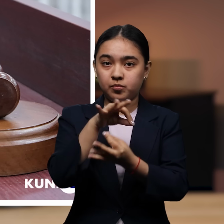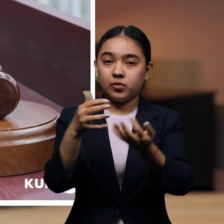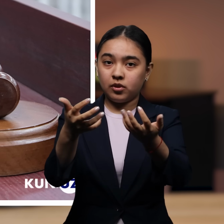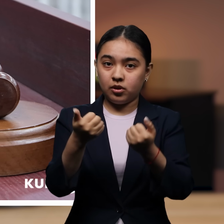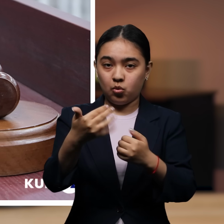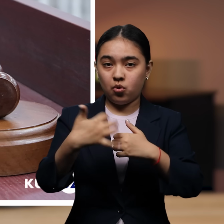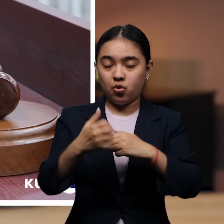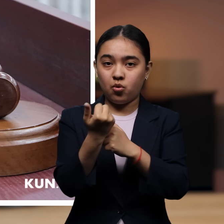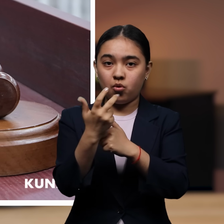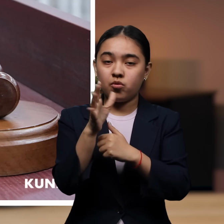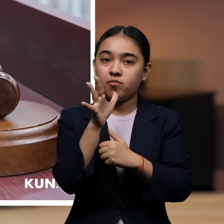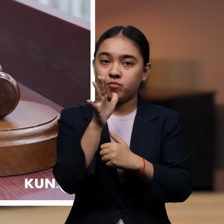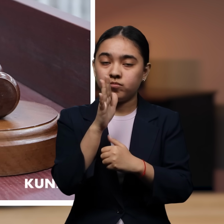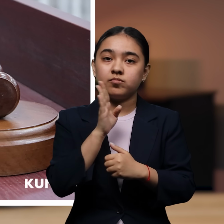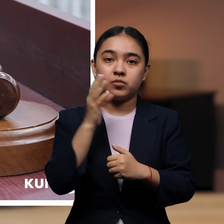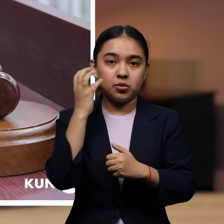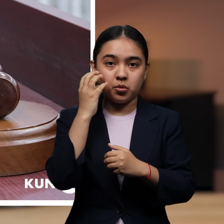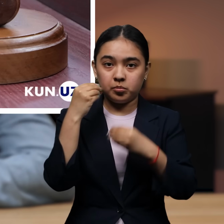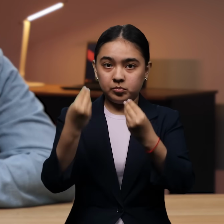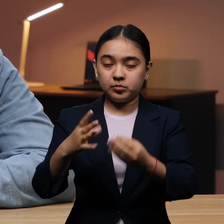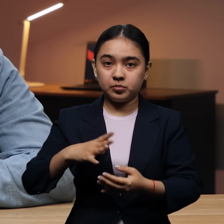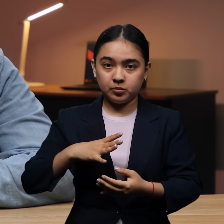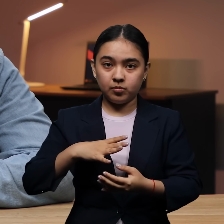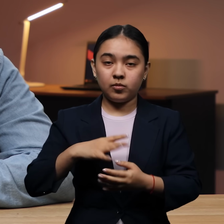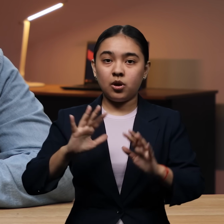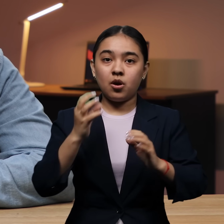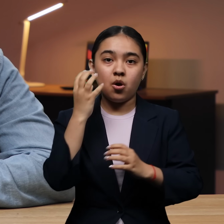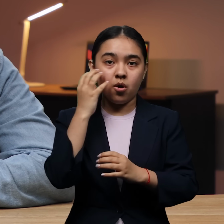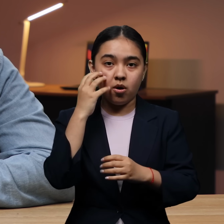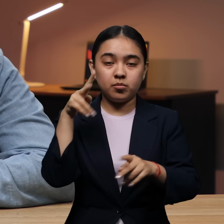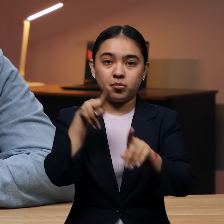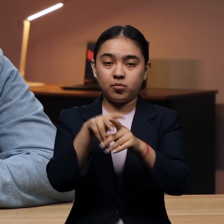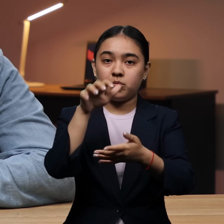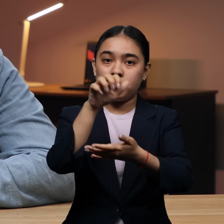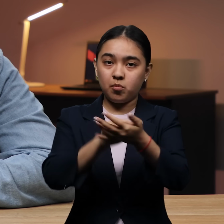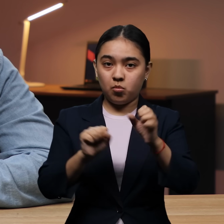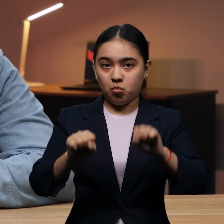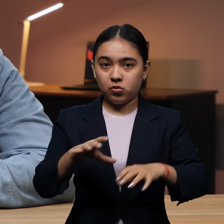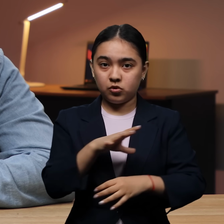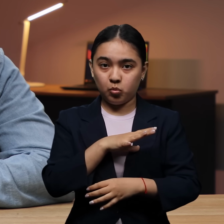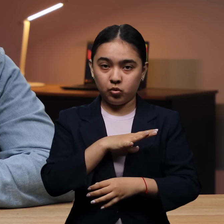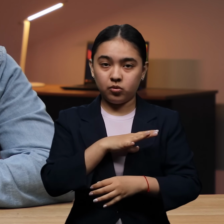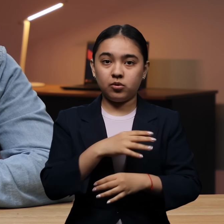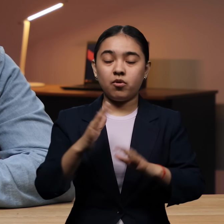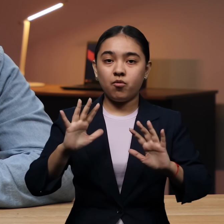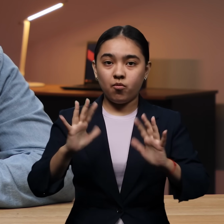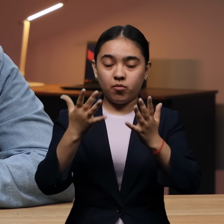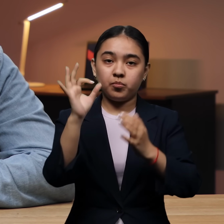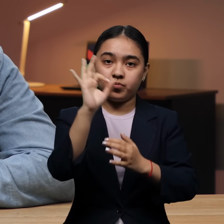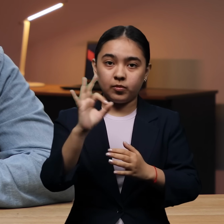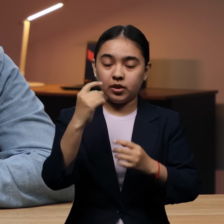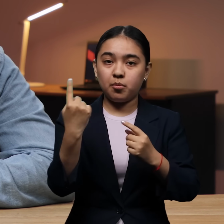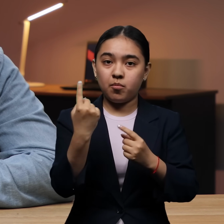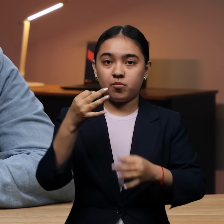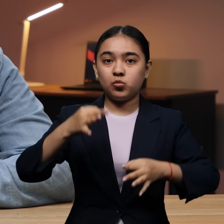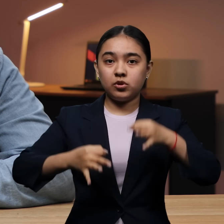ular orasidan 13 yoshli qizni homilador qilib qo'ygan. Homila majburan abort qilingan bo'lishi mumkin. Voqea yuzasidan ilk